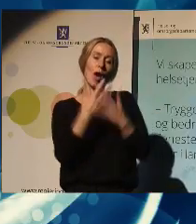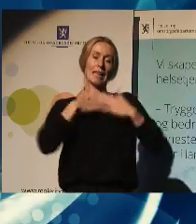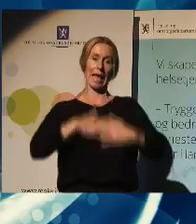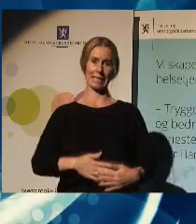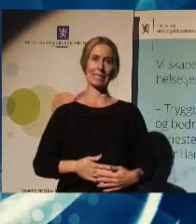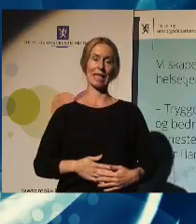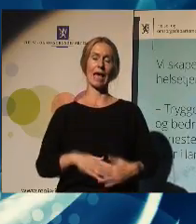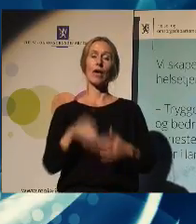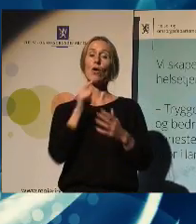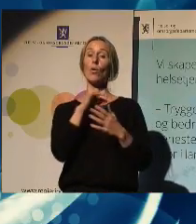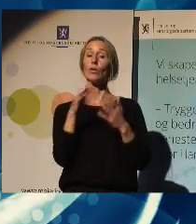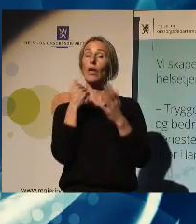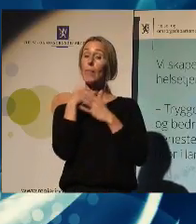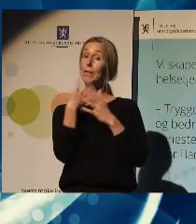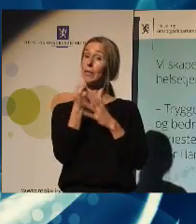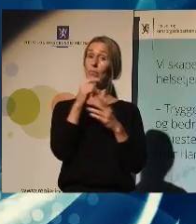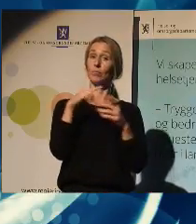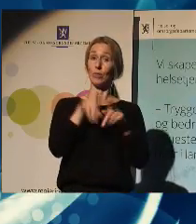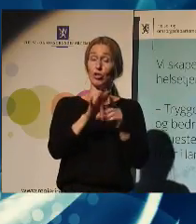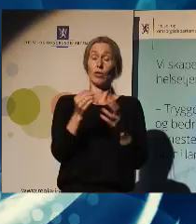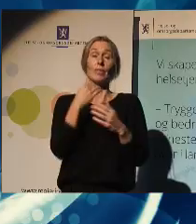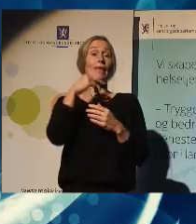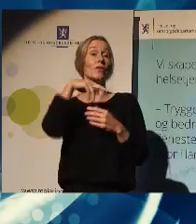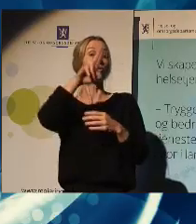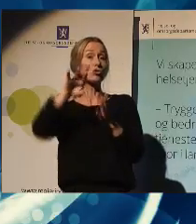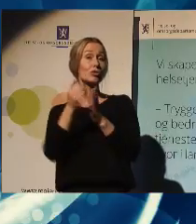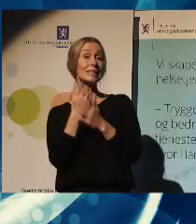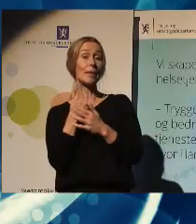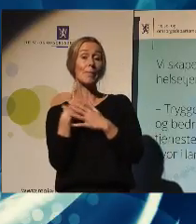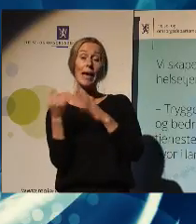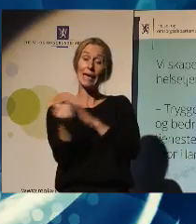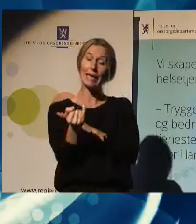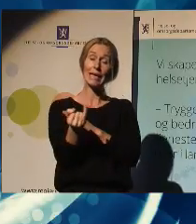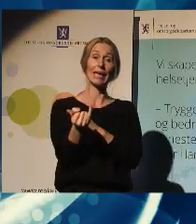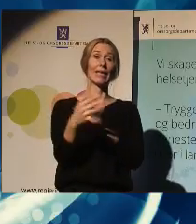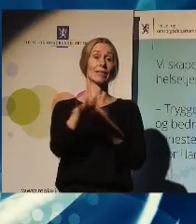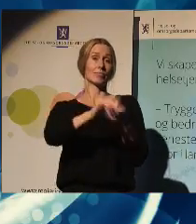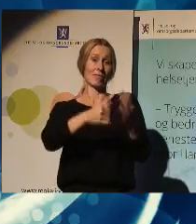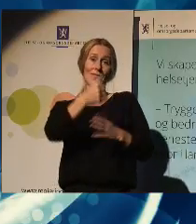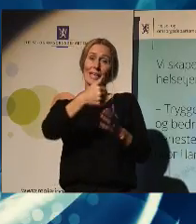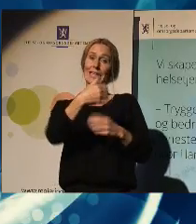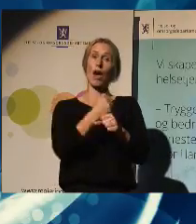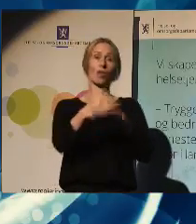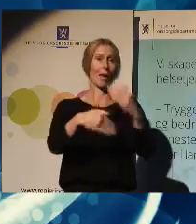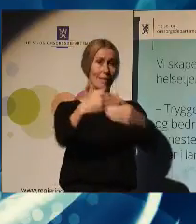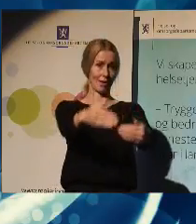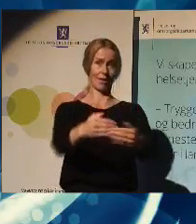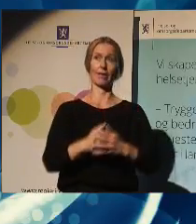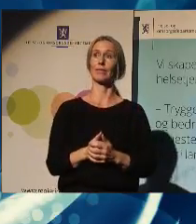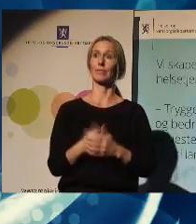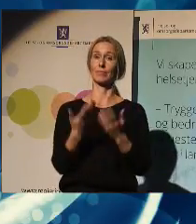da blir det en norsk stemme inn i det viktige arbeidet.